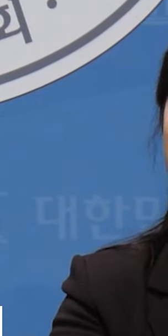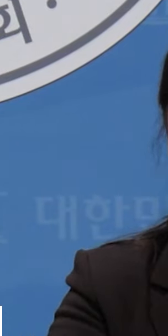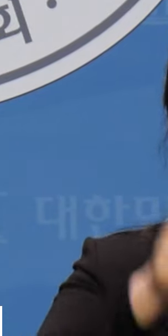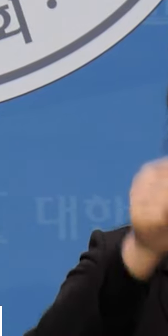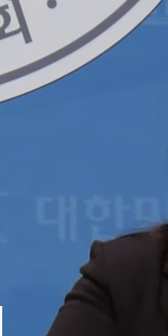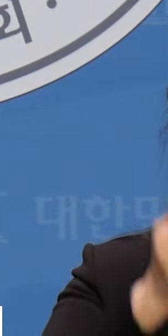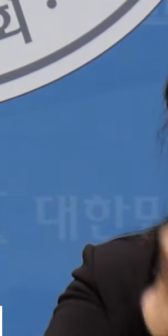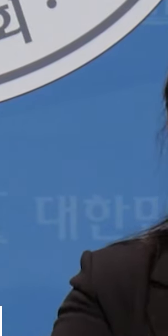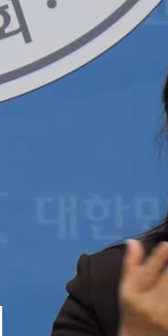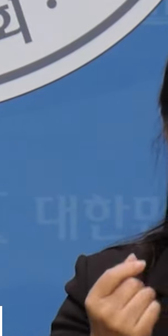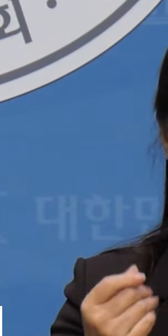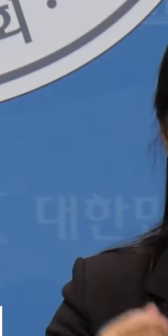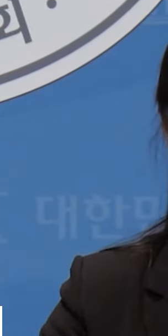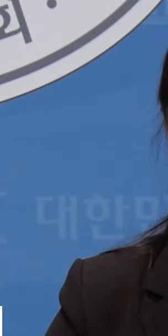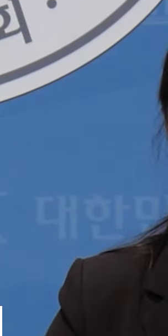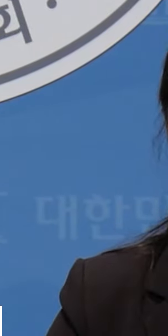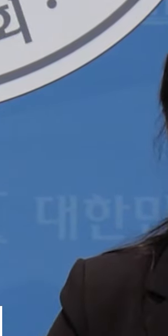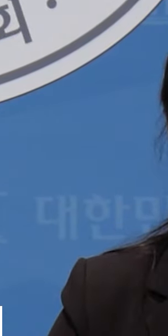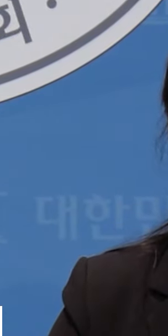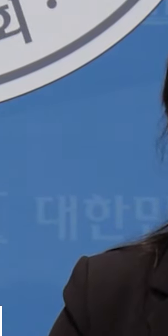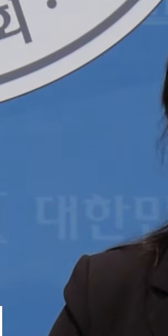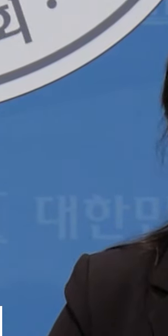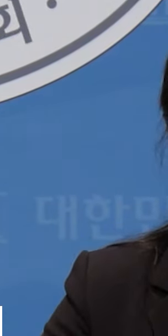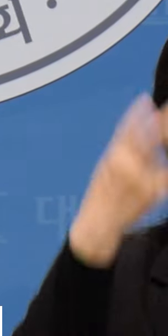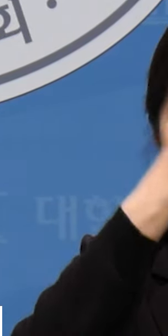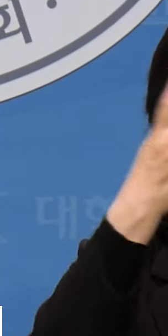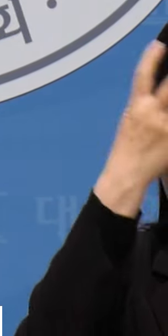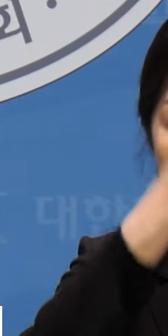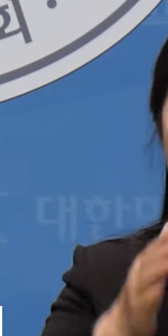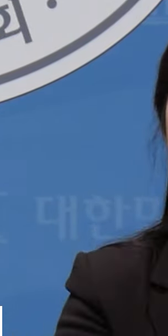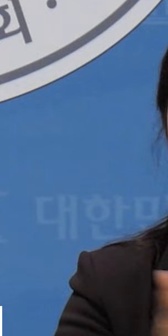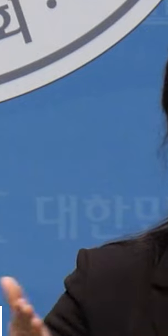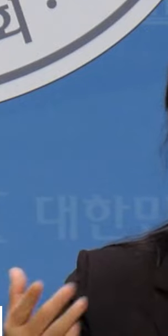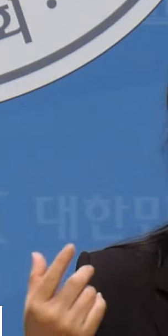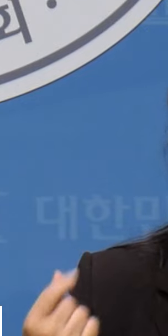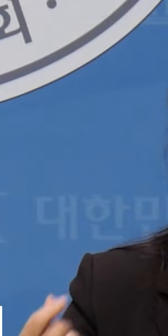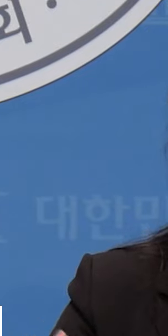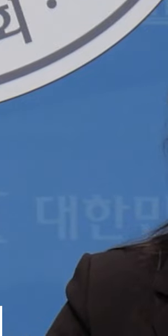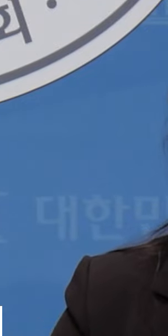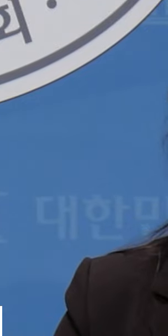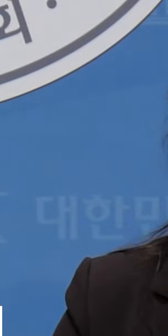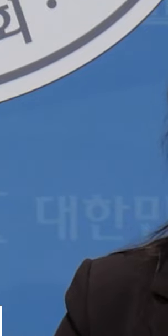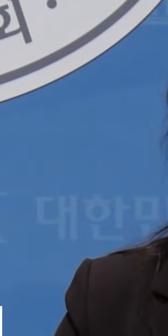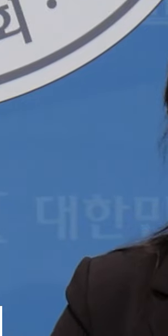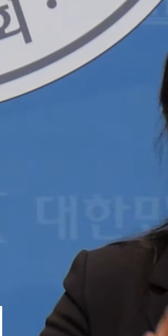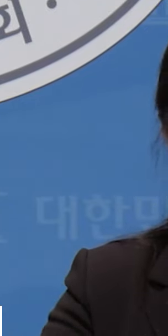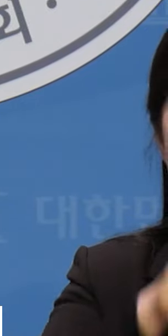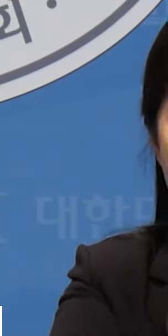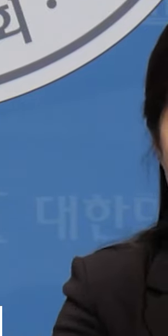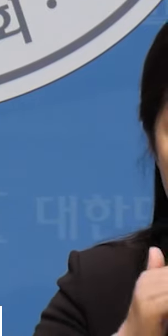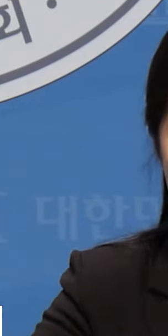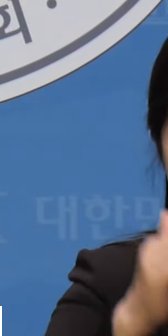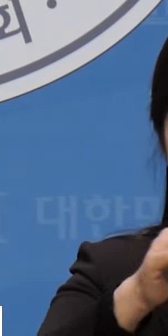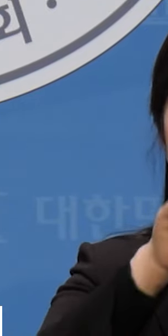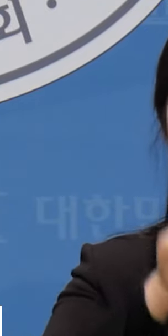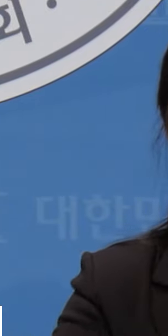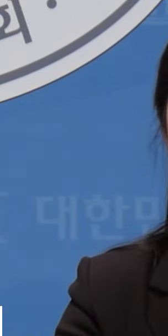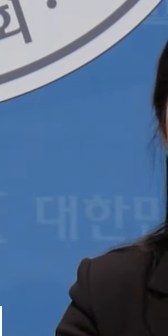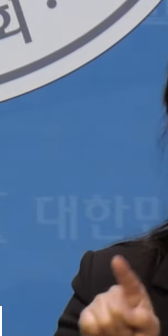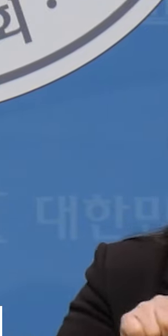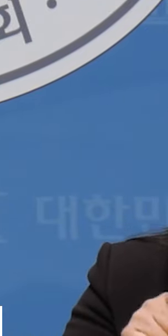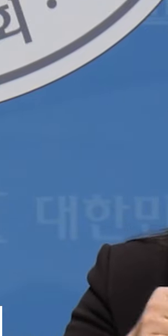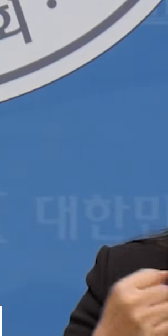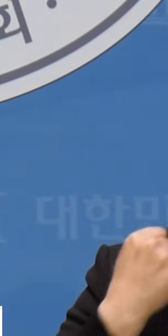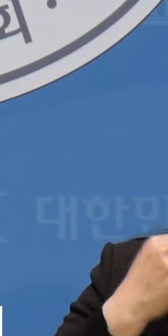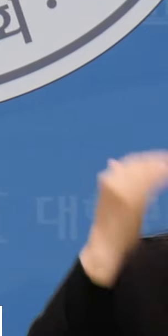경선 중에 있습니다. 이미 여론조사가 시작됐습니다. 현재 경선 과정에 인위적인 어떤